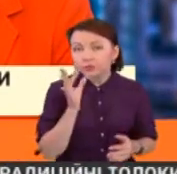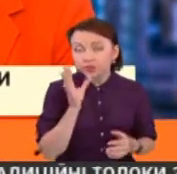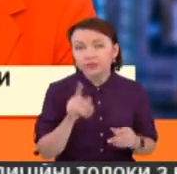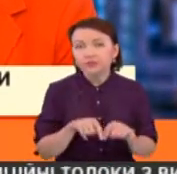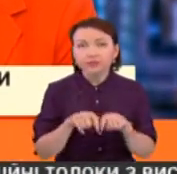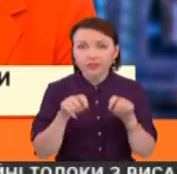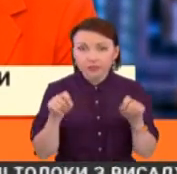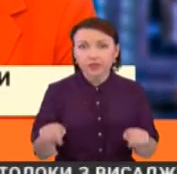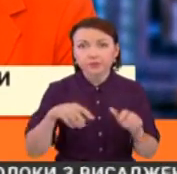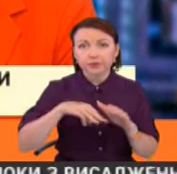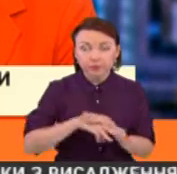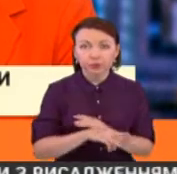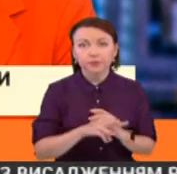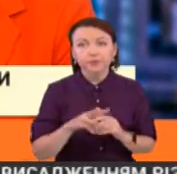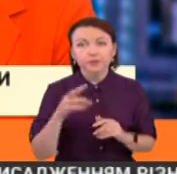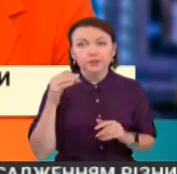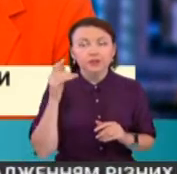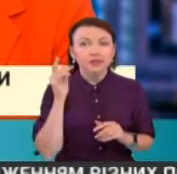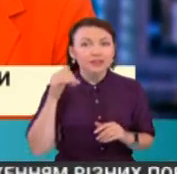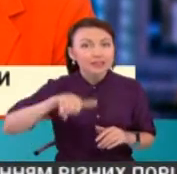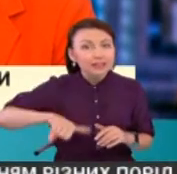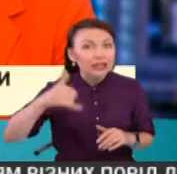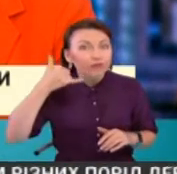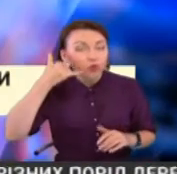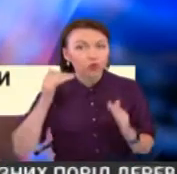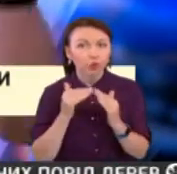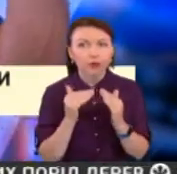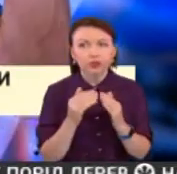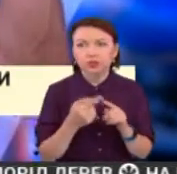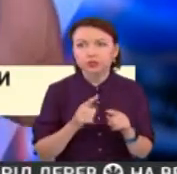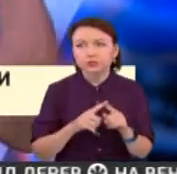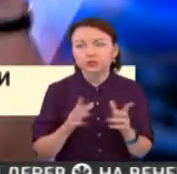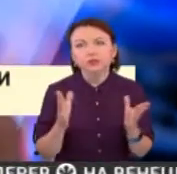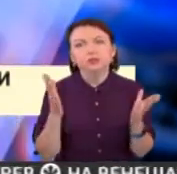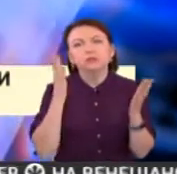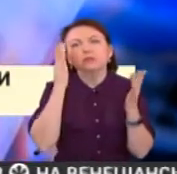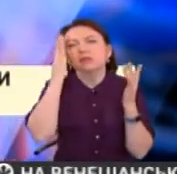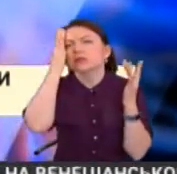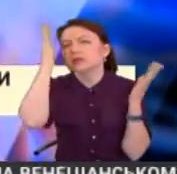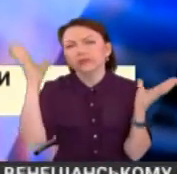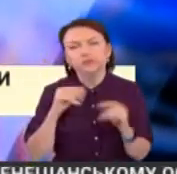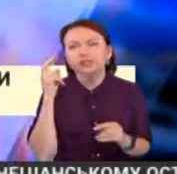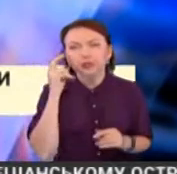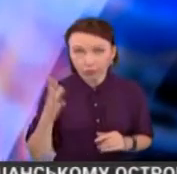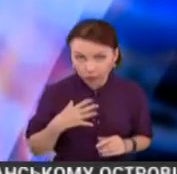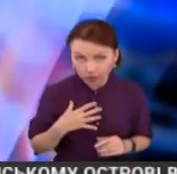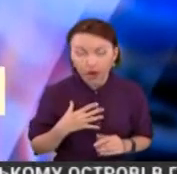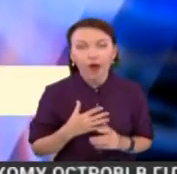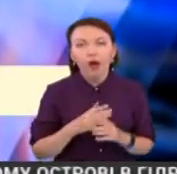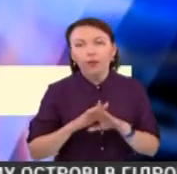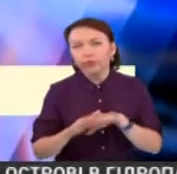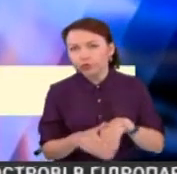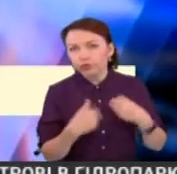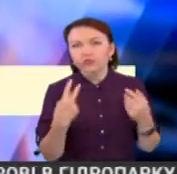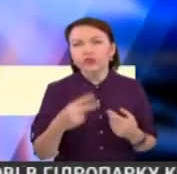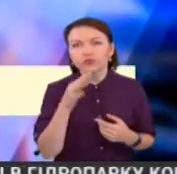відкриття метрополітену телефон домашній, це була, це мрія всіх киян була, то 20